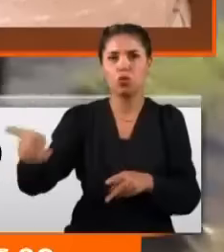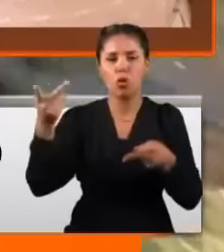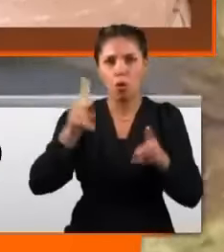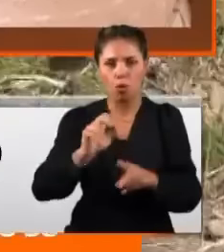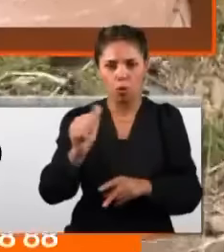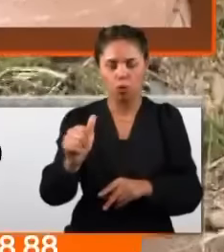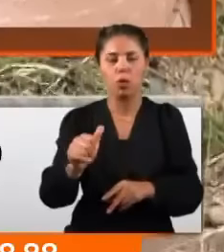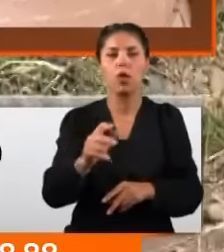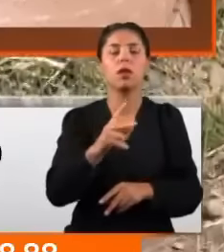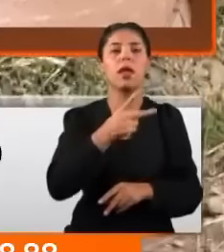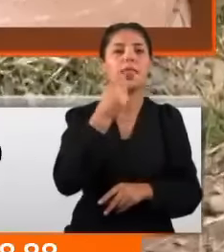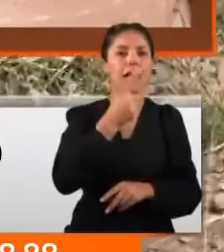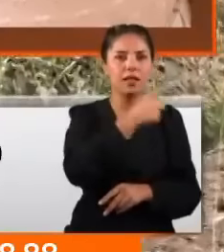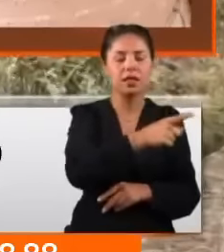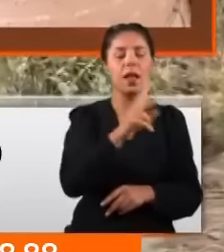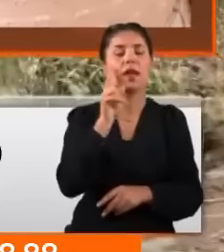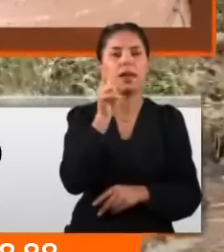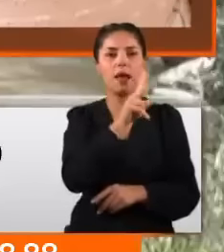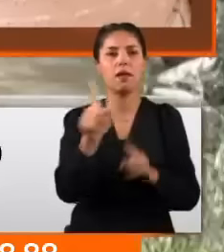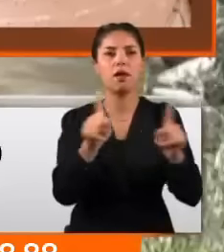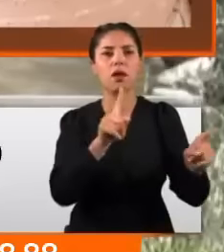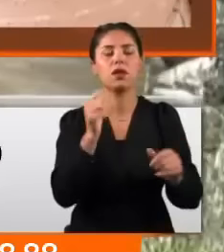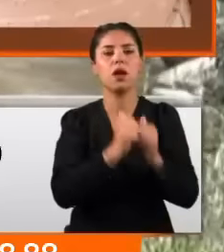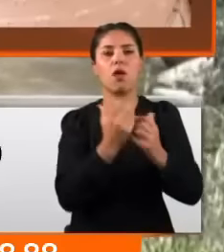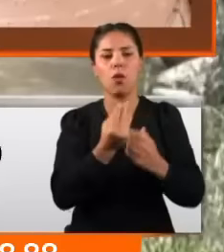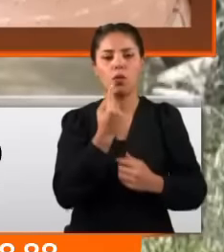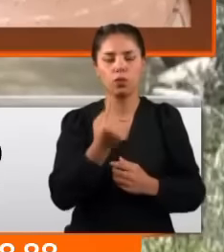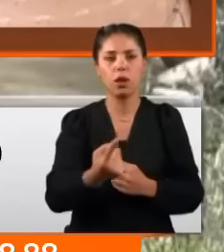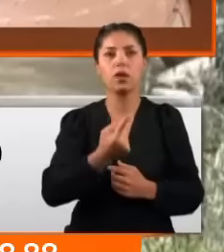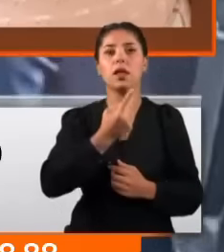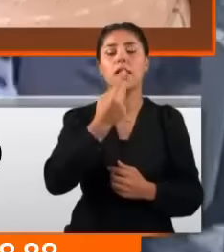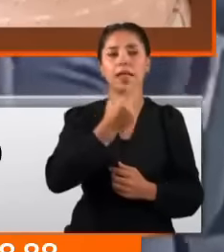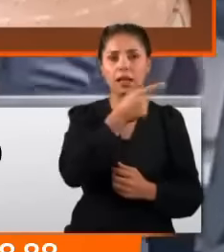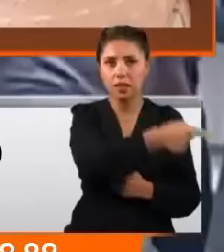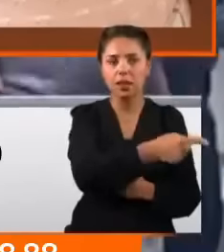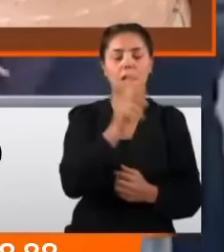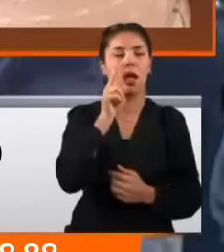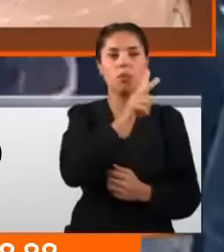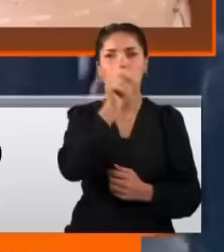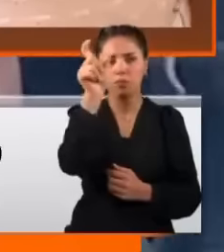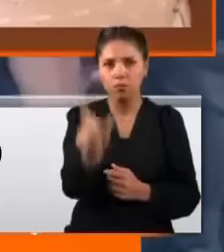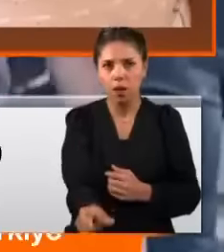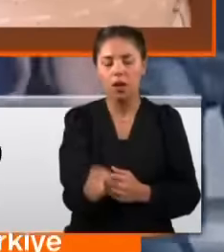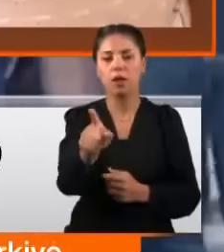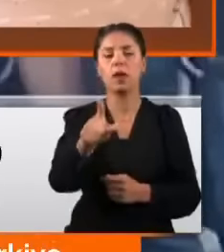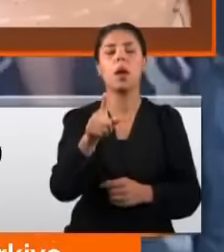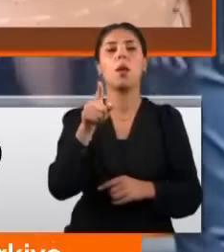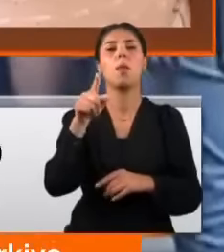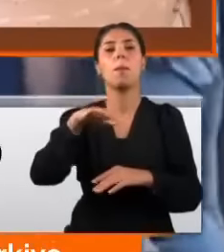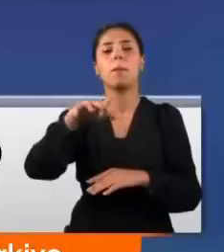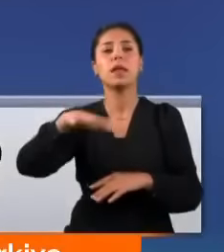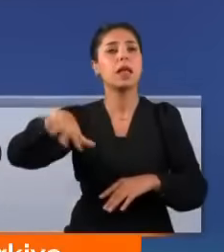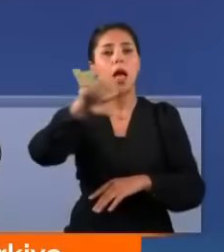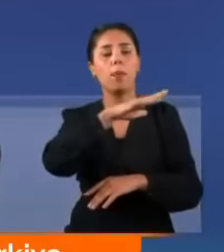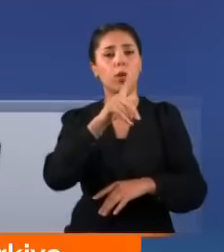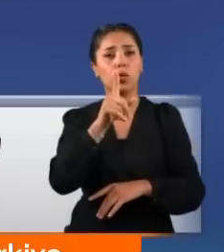teyzesiyle yengesi arasında kavga çıktığını anlattı. Narin'in teyzesi büyük amcasının eşi Maşallah Güran ve kızına "Siz